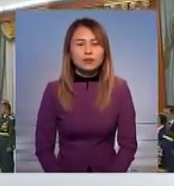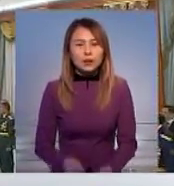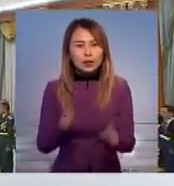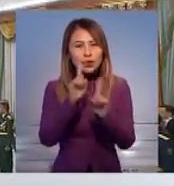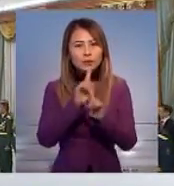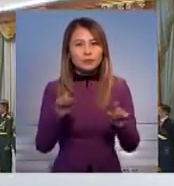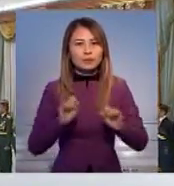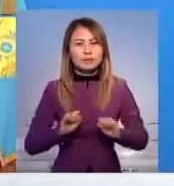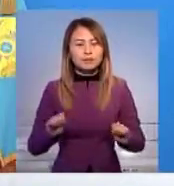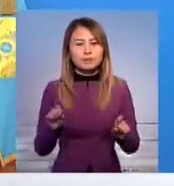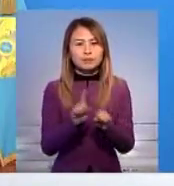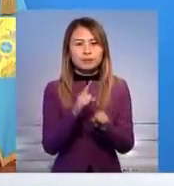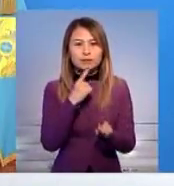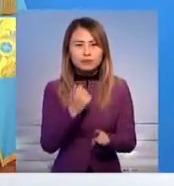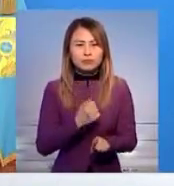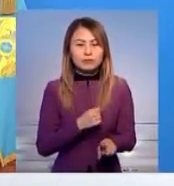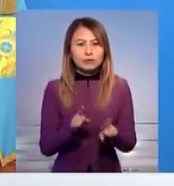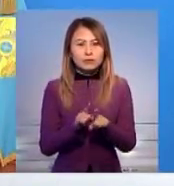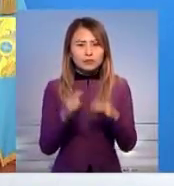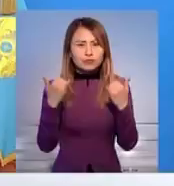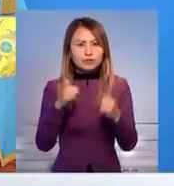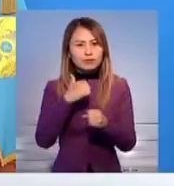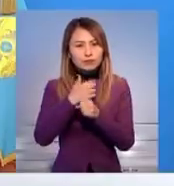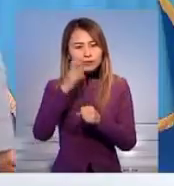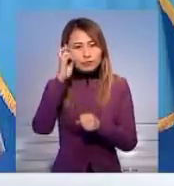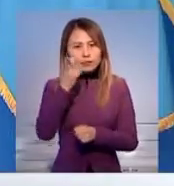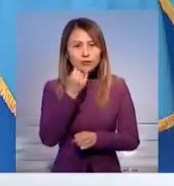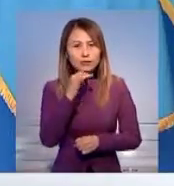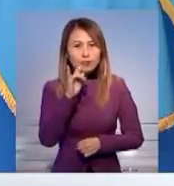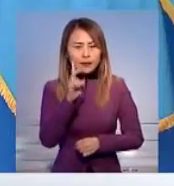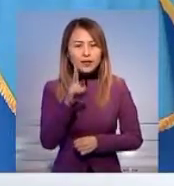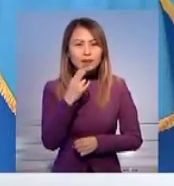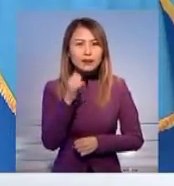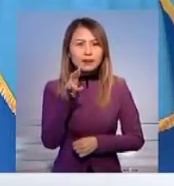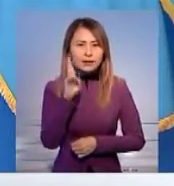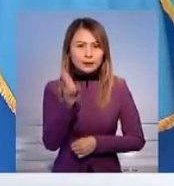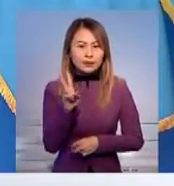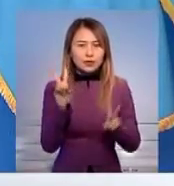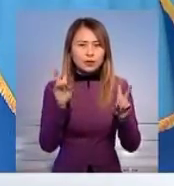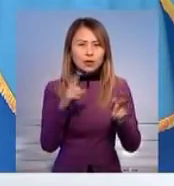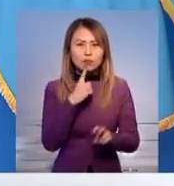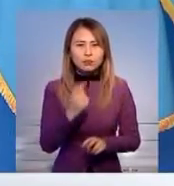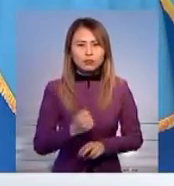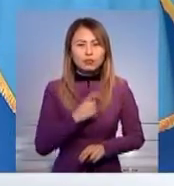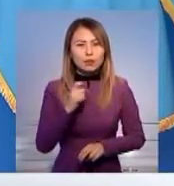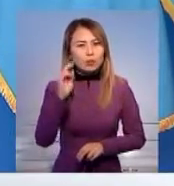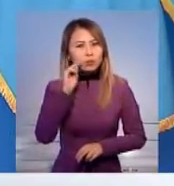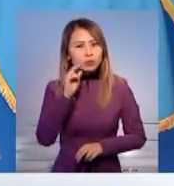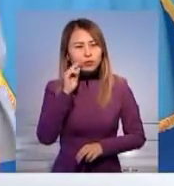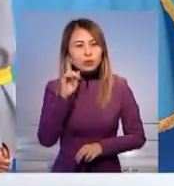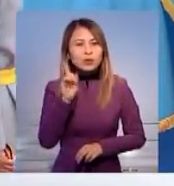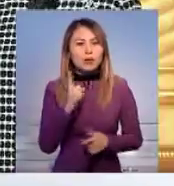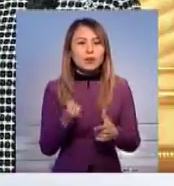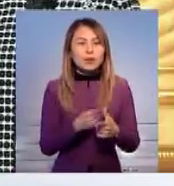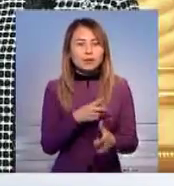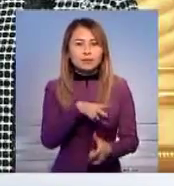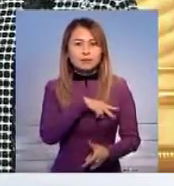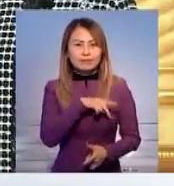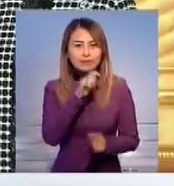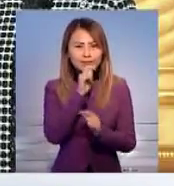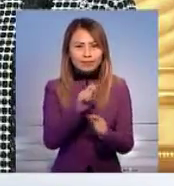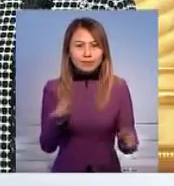Ерекше ерлігімен көзге түскен әскерлер де бүгін елбасының қолынан айбын, даңқ ордендерімен жауынгерлік ерлігі үшін және ерлігі үшін медальдарын